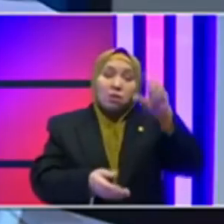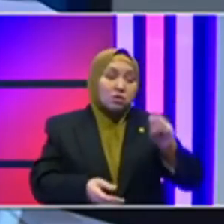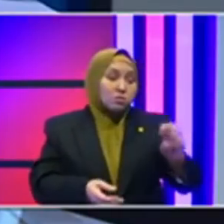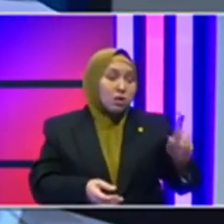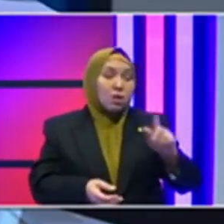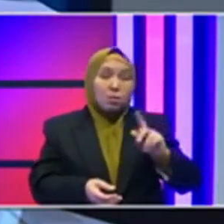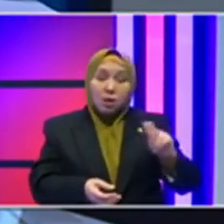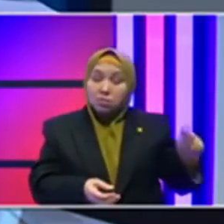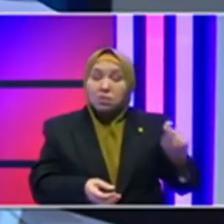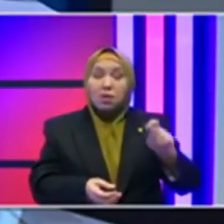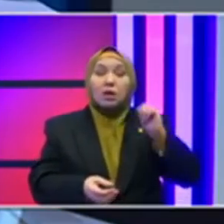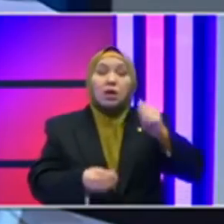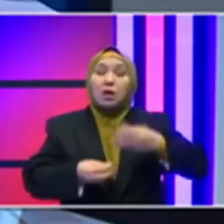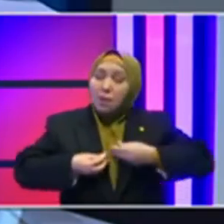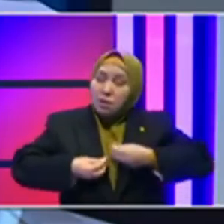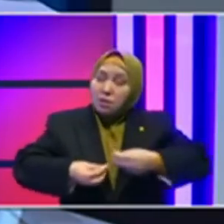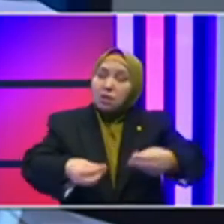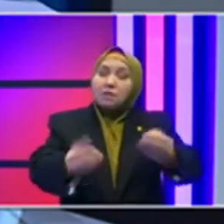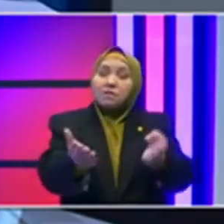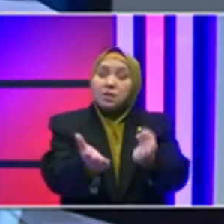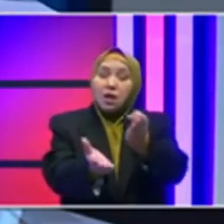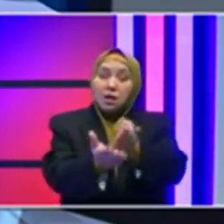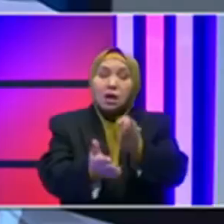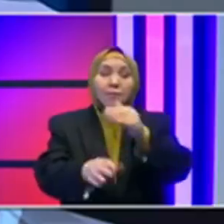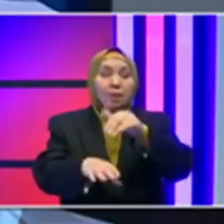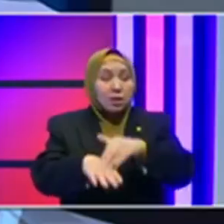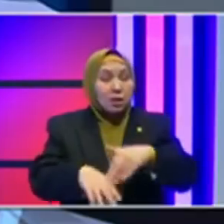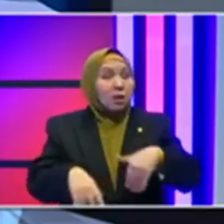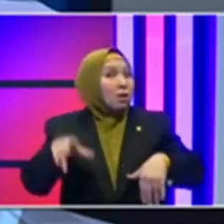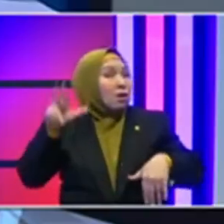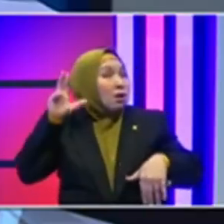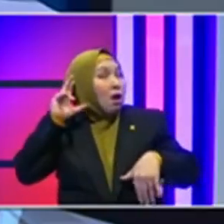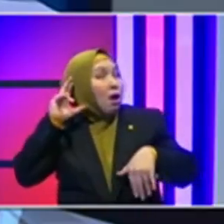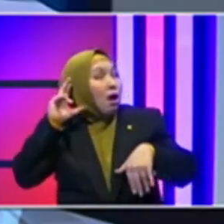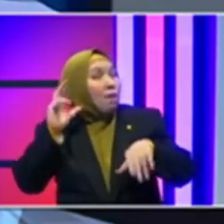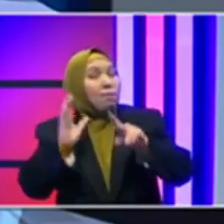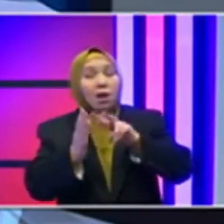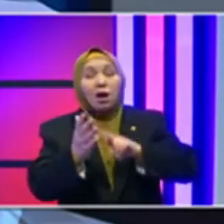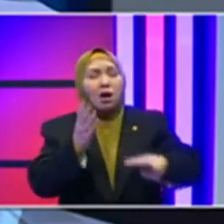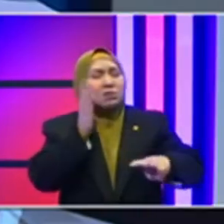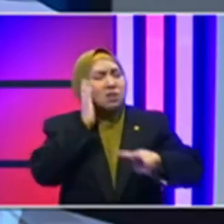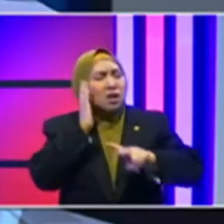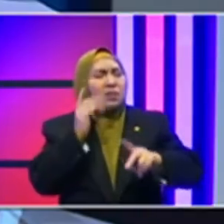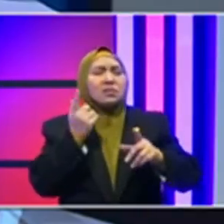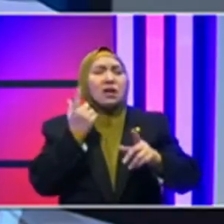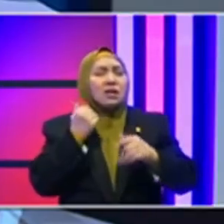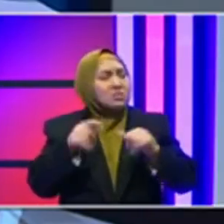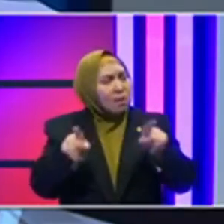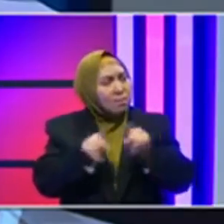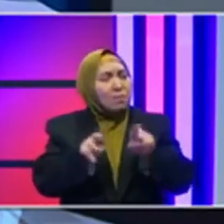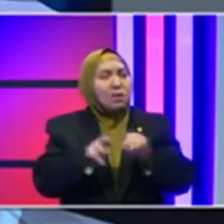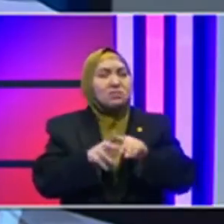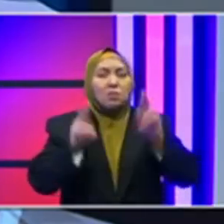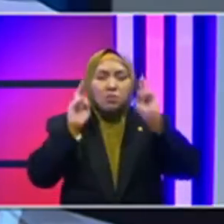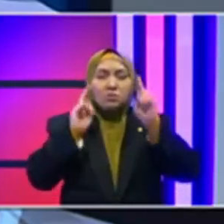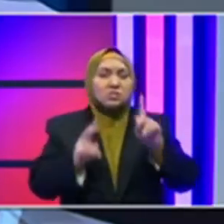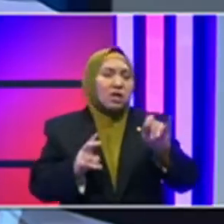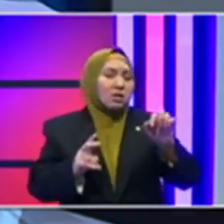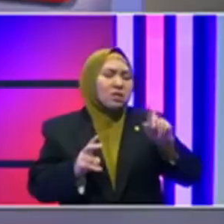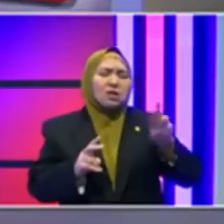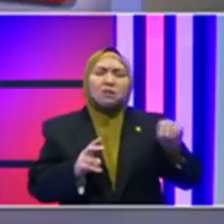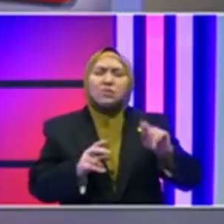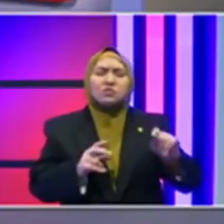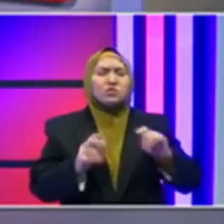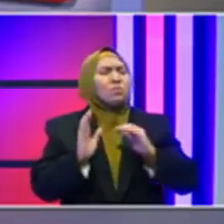Wa Ta'ala akan mencurahkan Hidayah apabila mendengar bacaannya ya sebagaimana kita dengar bacaan al-fatihah Tirmidzi Masyaallah